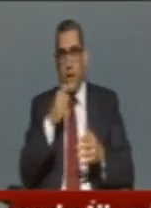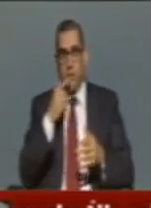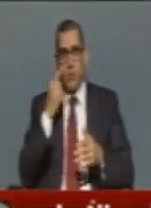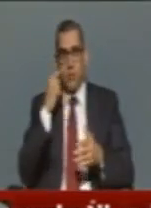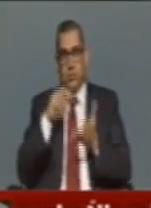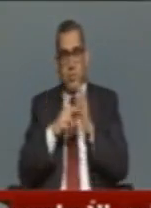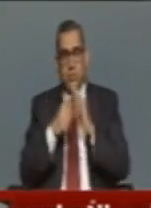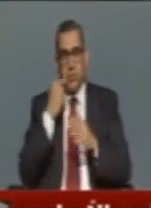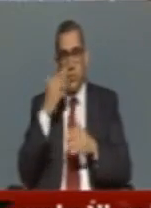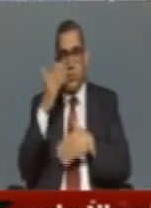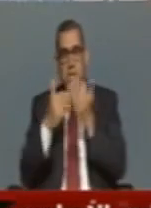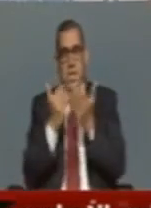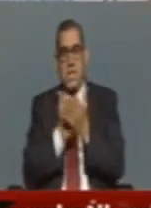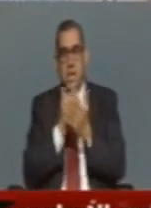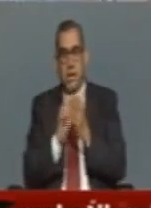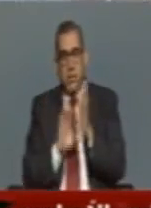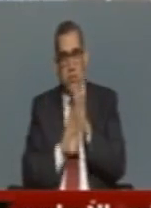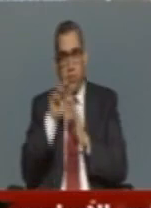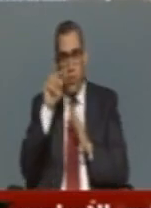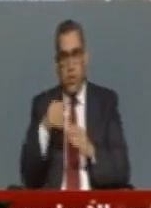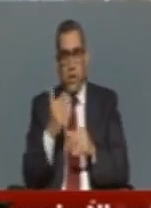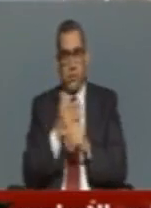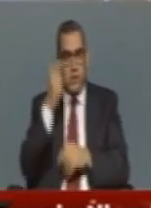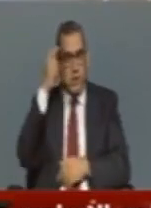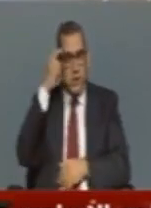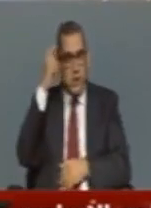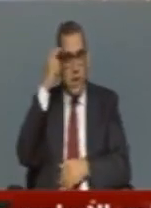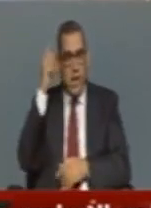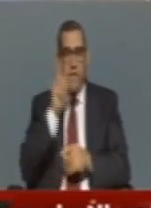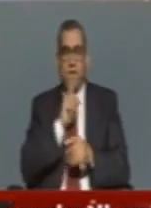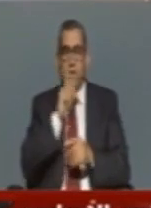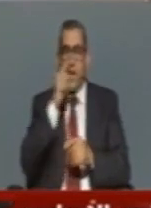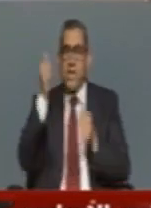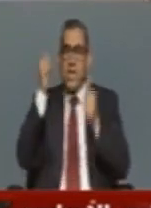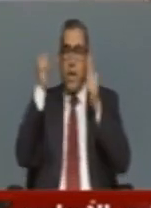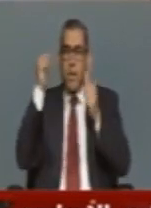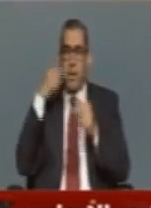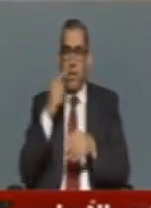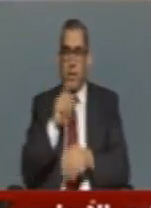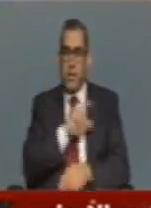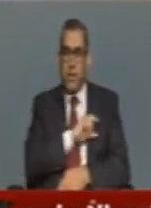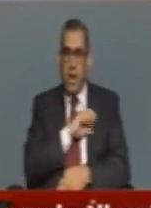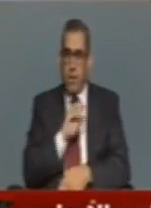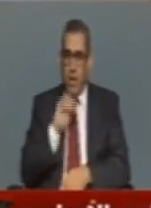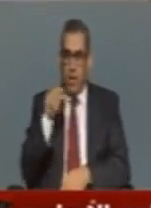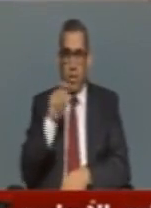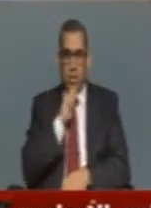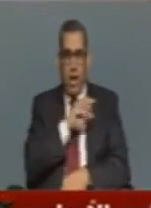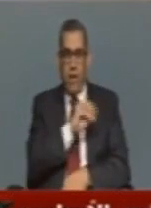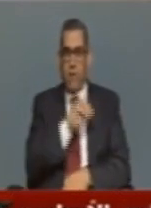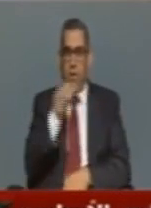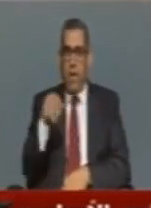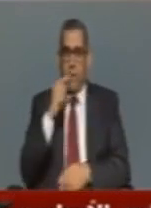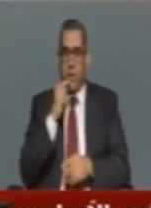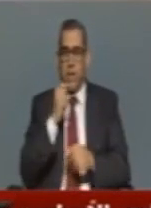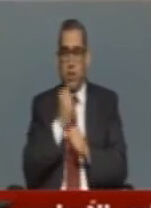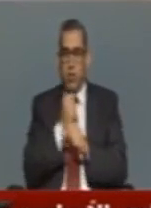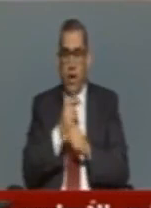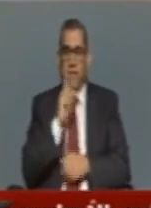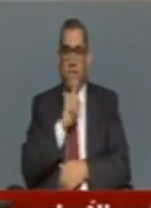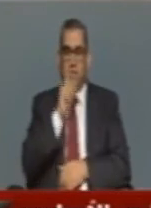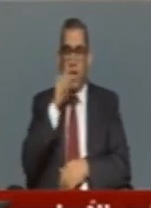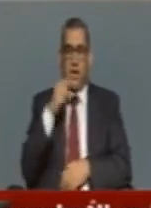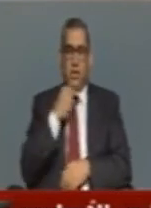هيقدر. فكانت الصورة الذهنية للتعليم الفني في مصر ان الطالب الضعيف هو اللي يروح التعليم الفني،